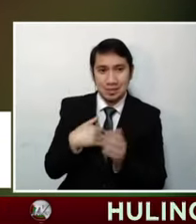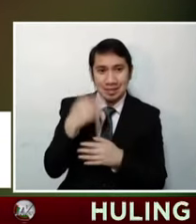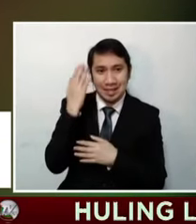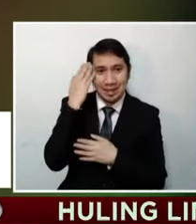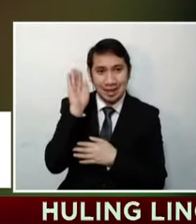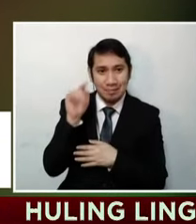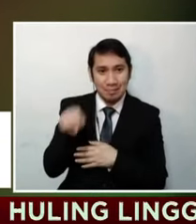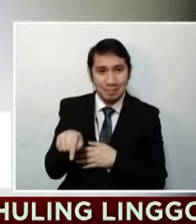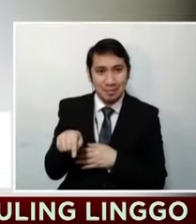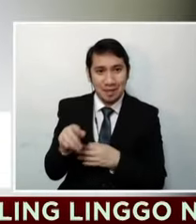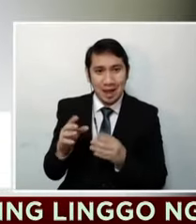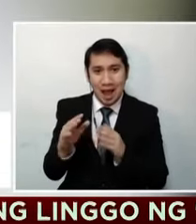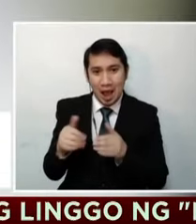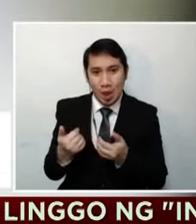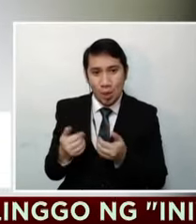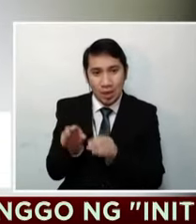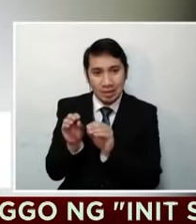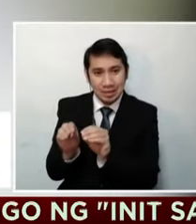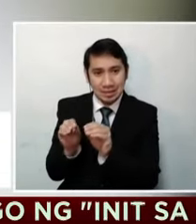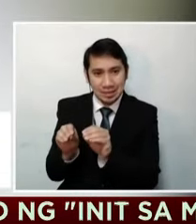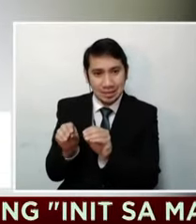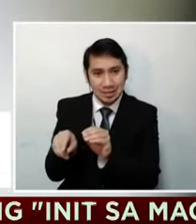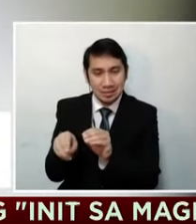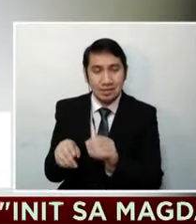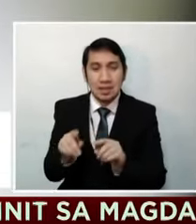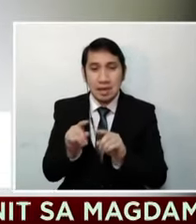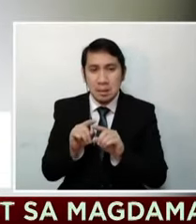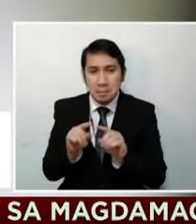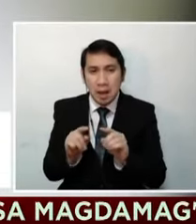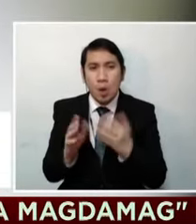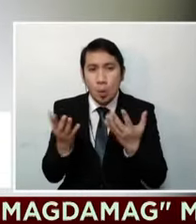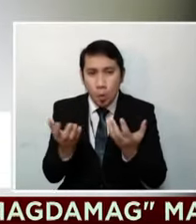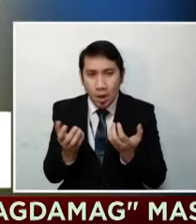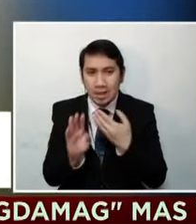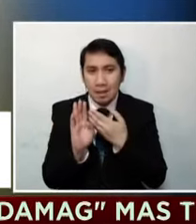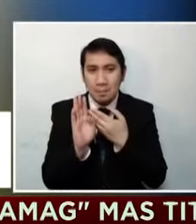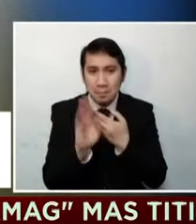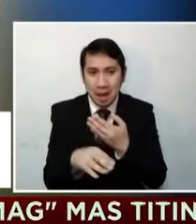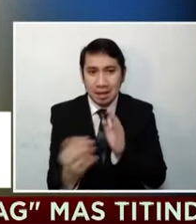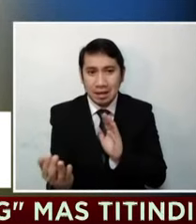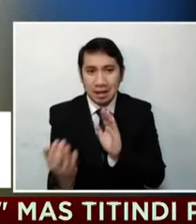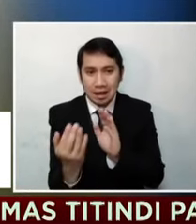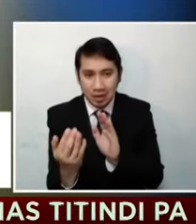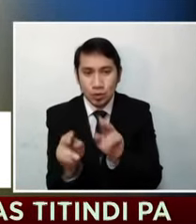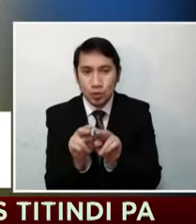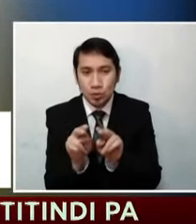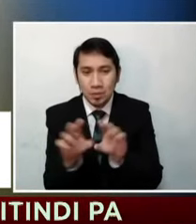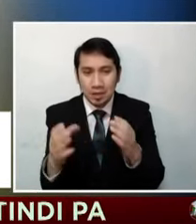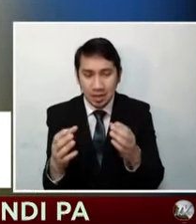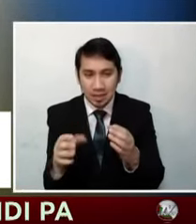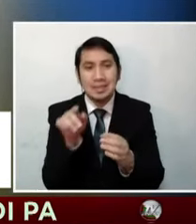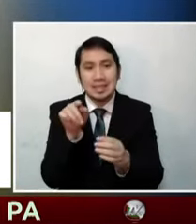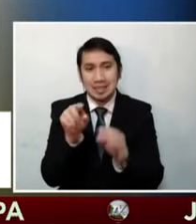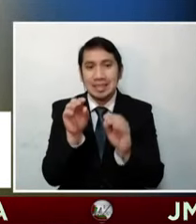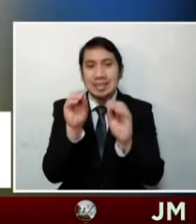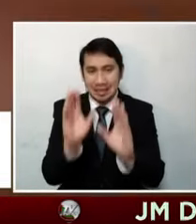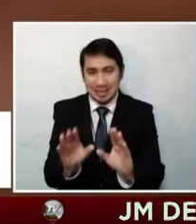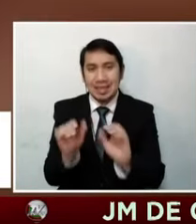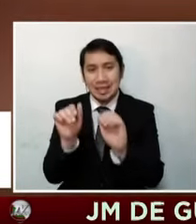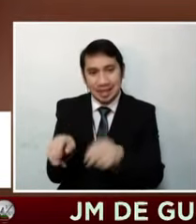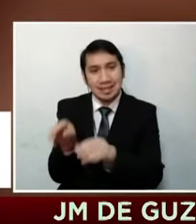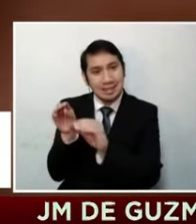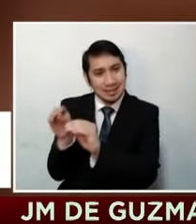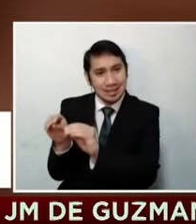kaalaman para gabayan ang mga anak. Gusto niyang ibalik ang face-to-face classes para mga guro ang gumabay sa mga estudyante.